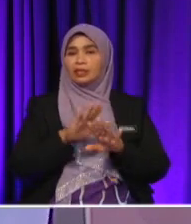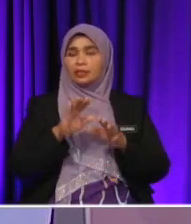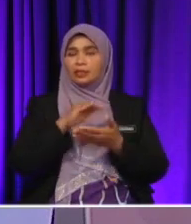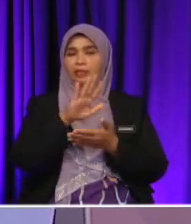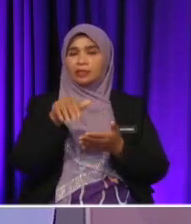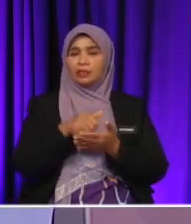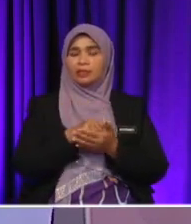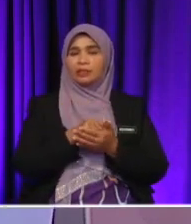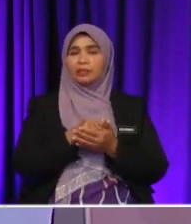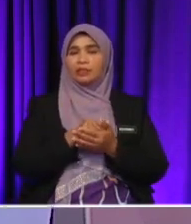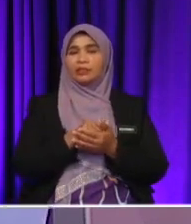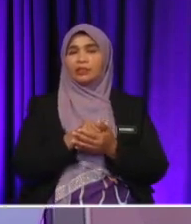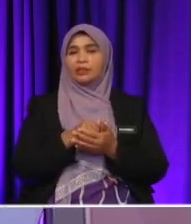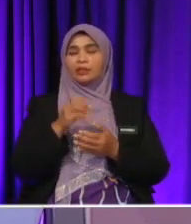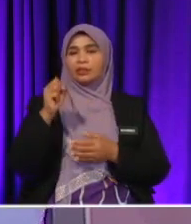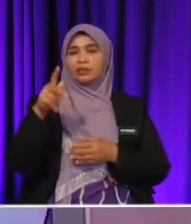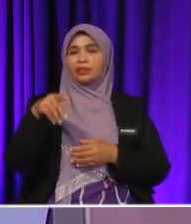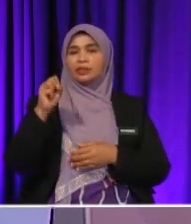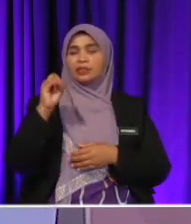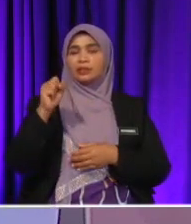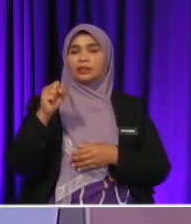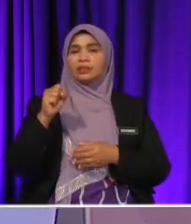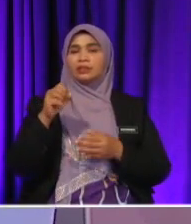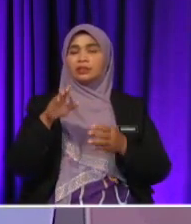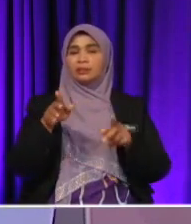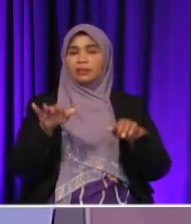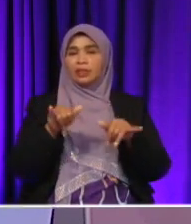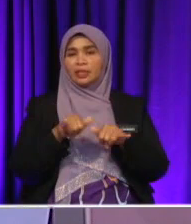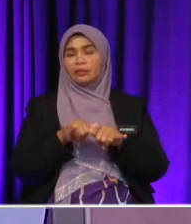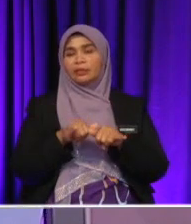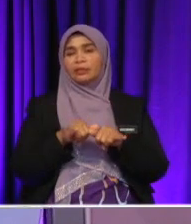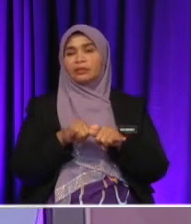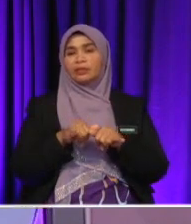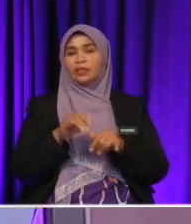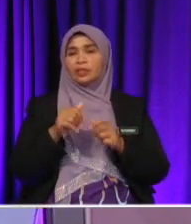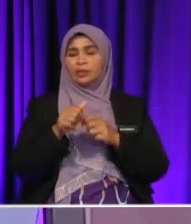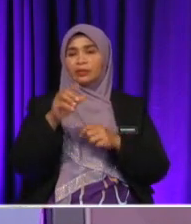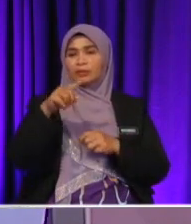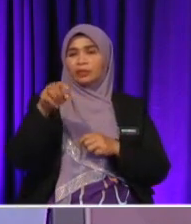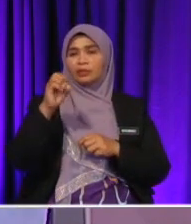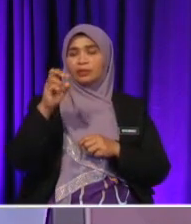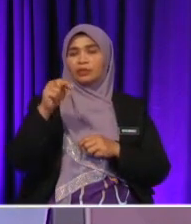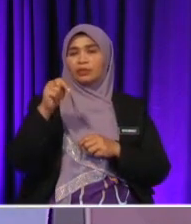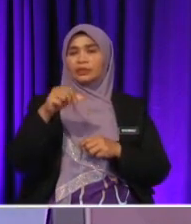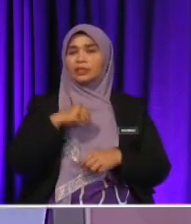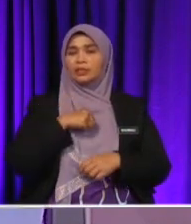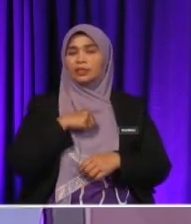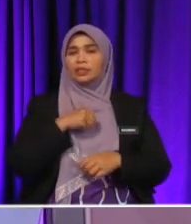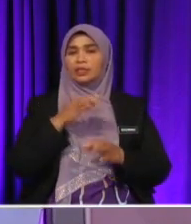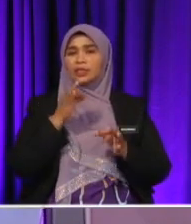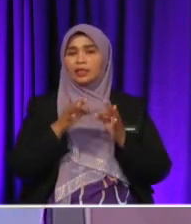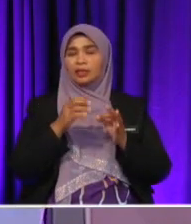spesies pokok bakal begitu dia mengikut zona tersendiri sekiranya dia terdedah kepada